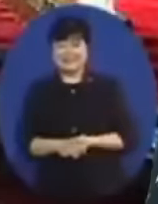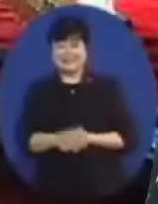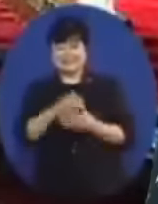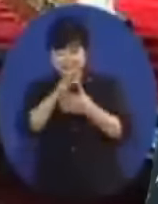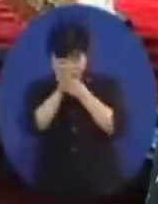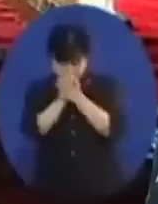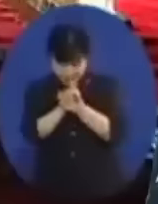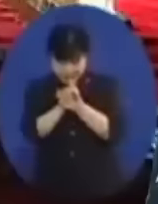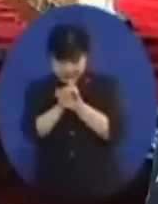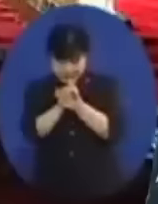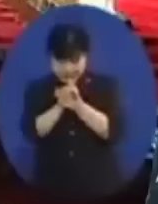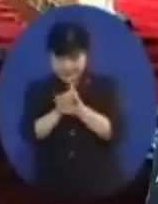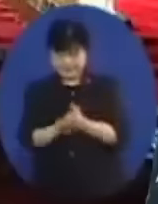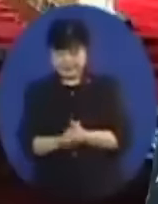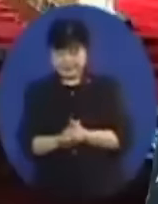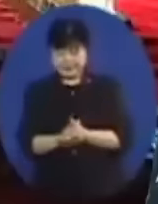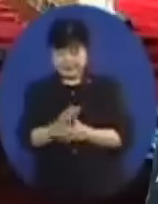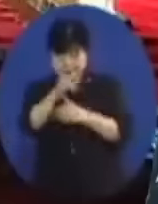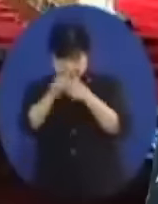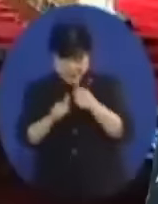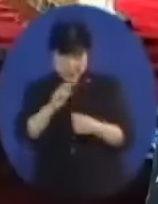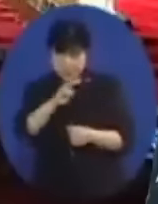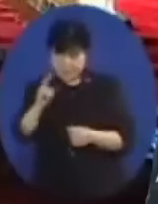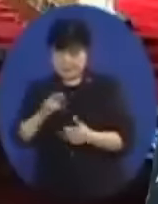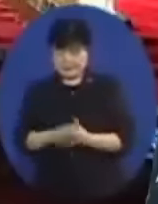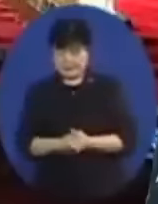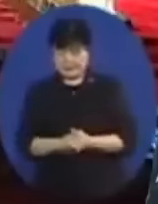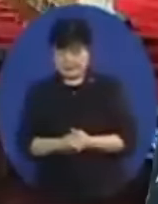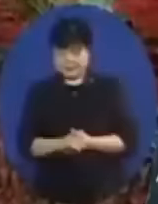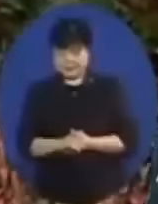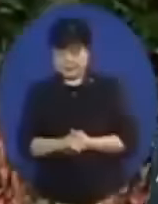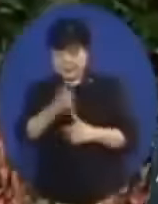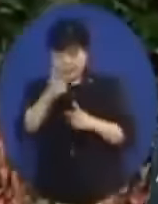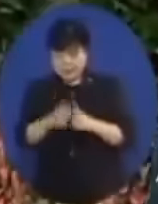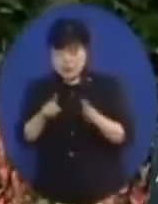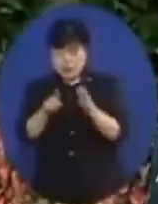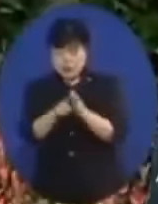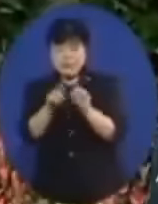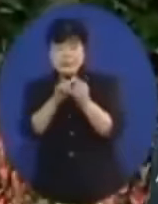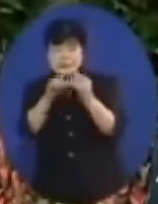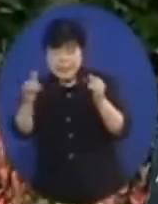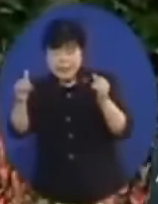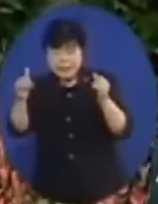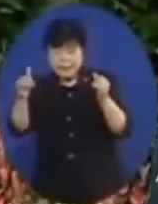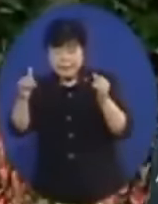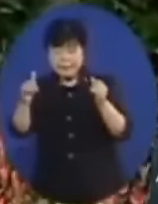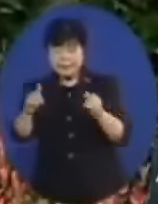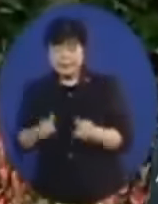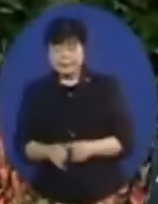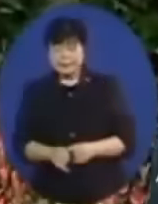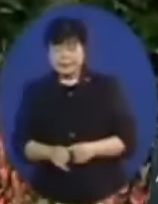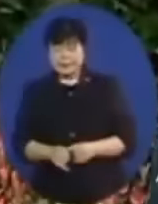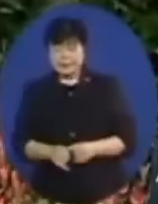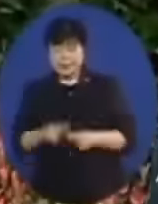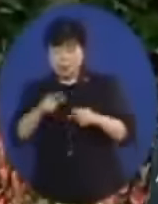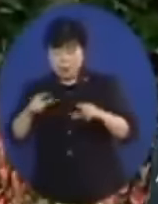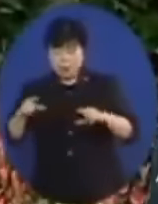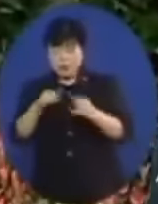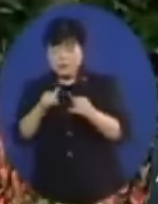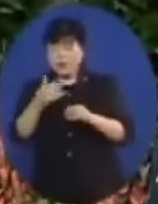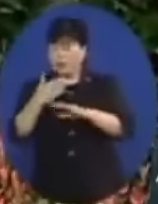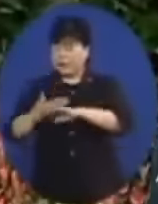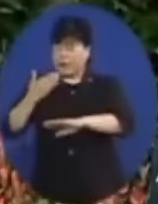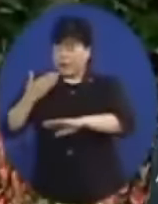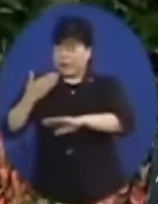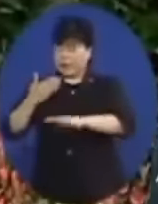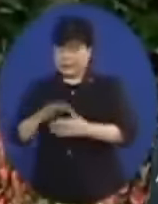같이 기도드리겠습니다. 사랑이 많으신 우리 아버지 하나님, 예수 믿는 사람은 어찌하는지 보통 사람과는 다른